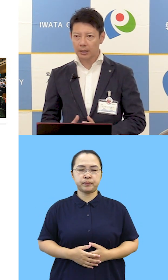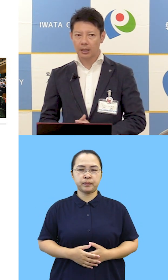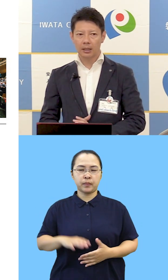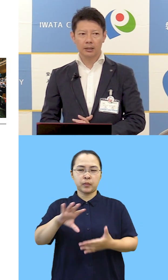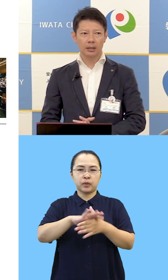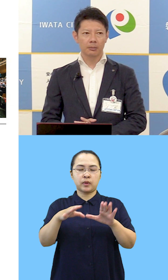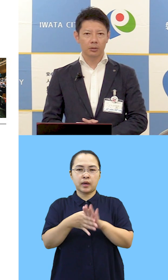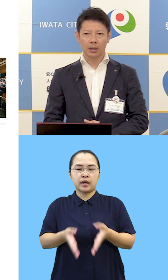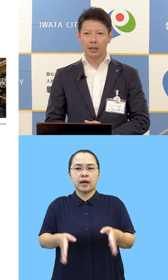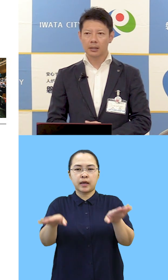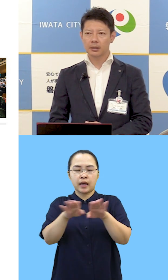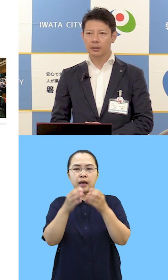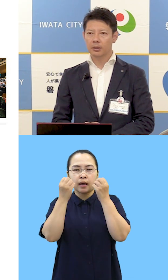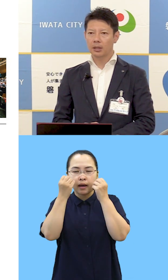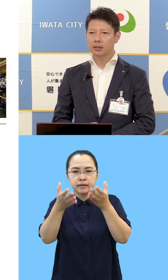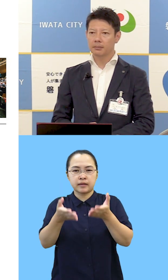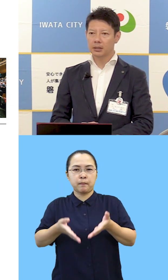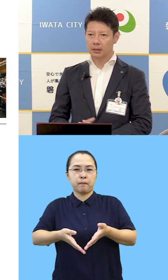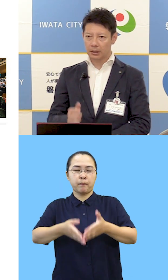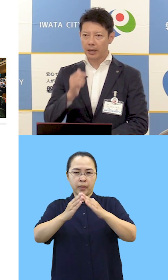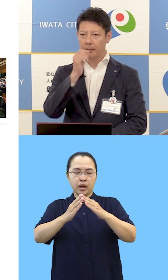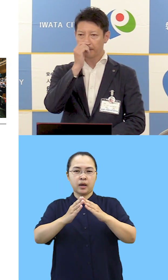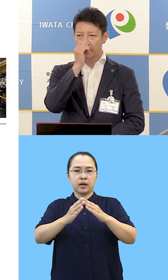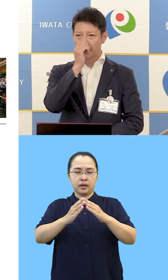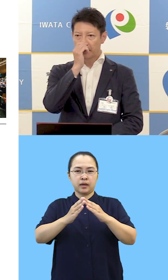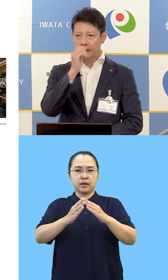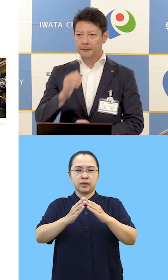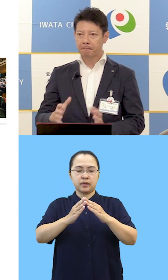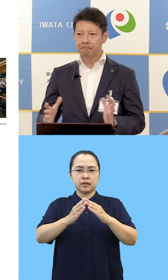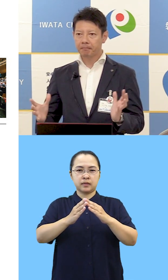文化会館新たなものが完成をいたしまして、